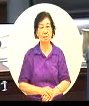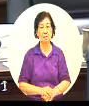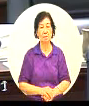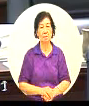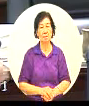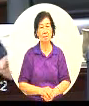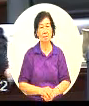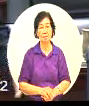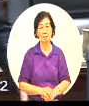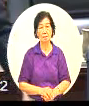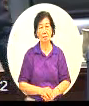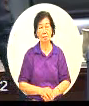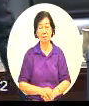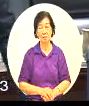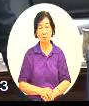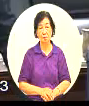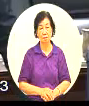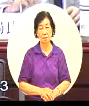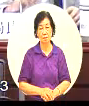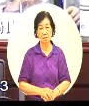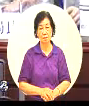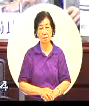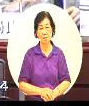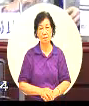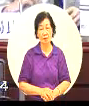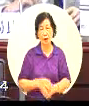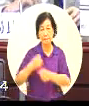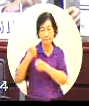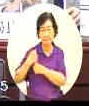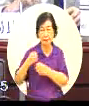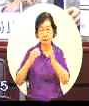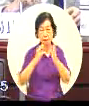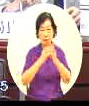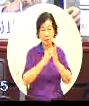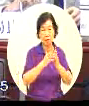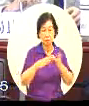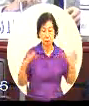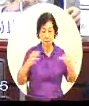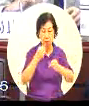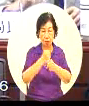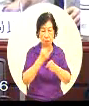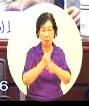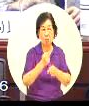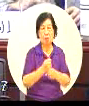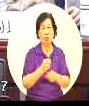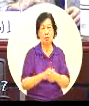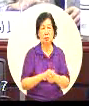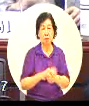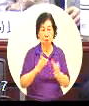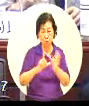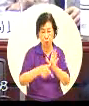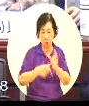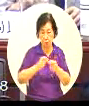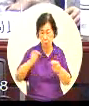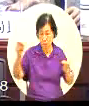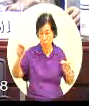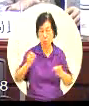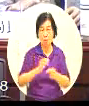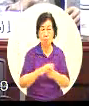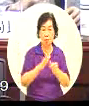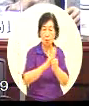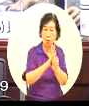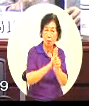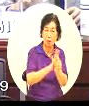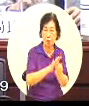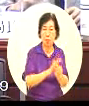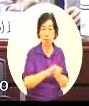谢审议员吼、哦，啊，兵役局的同仁吼，啊，当然古董以来啊，服务